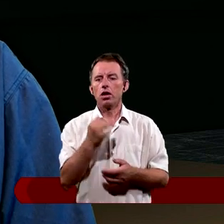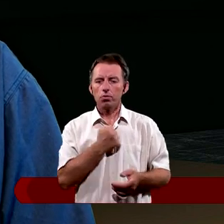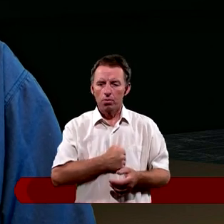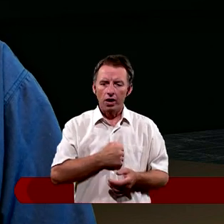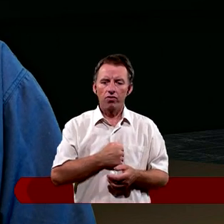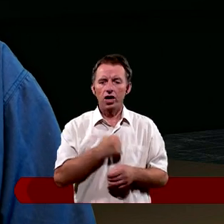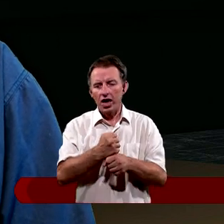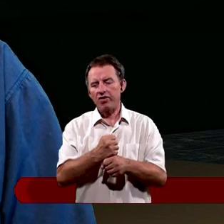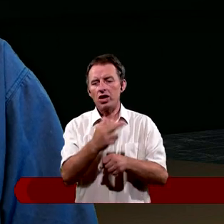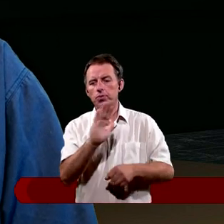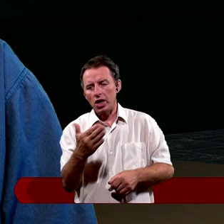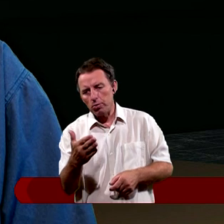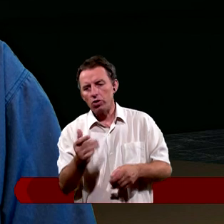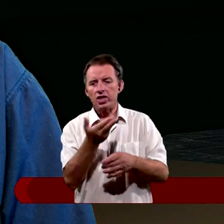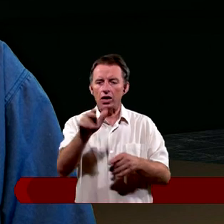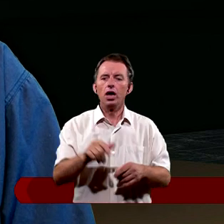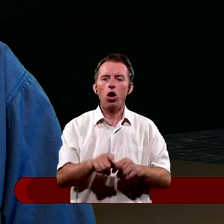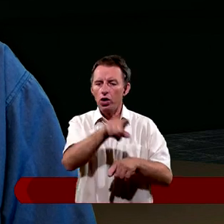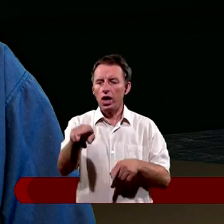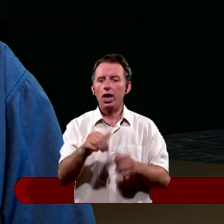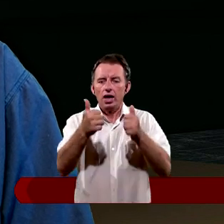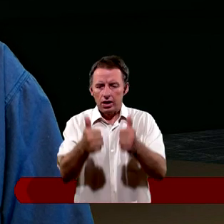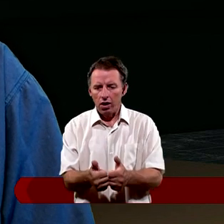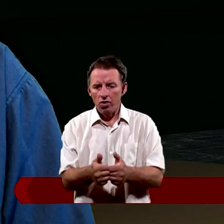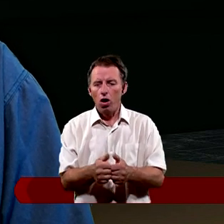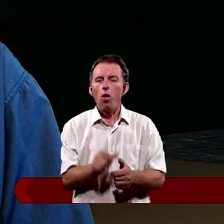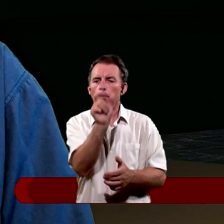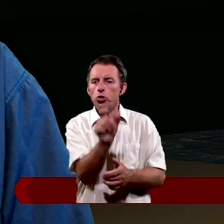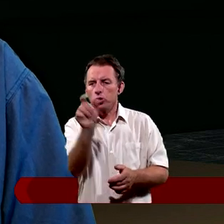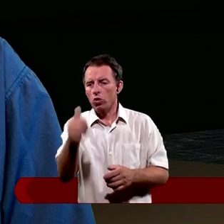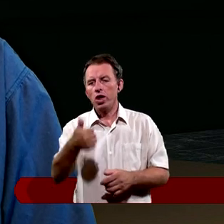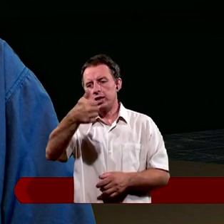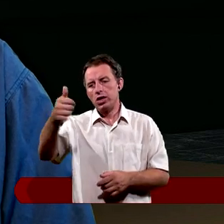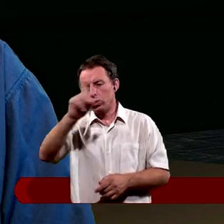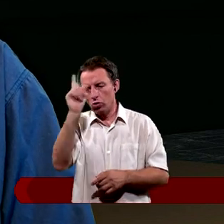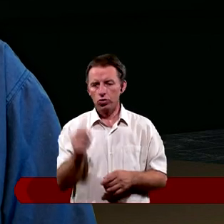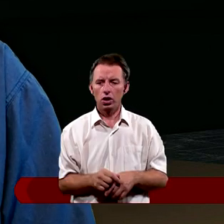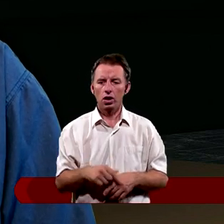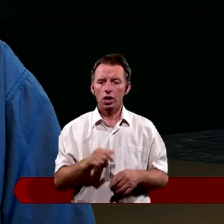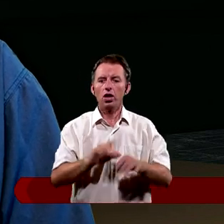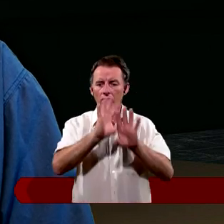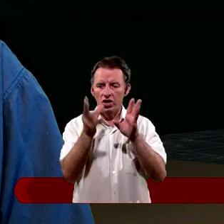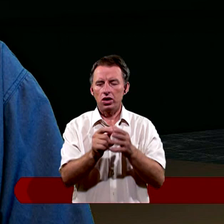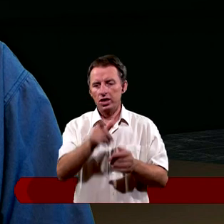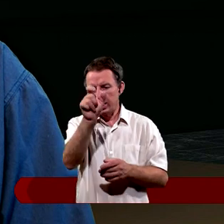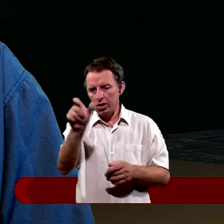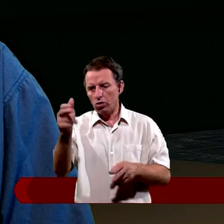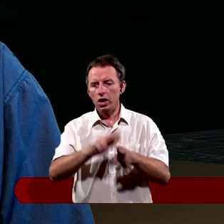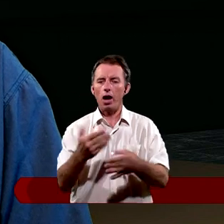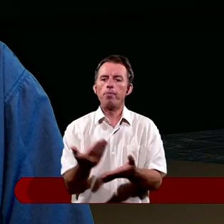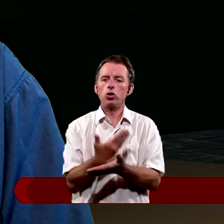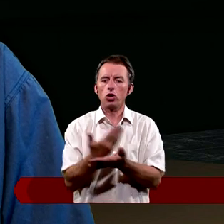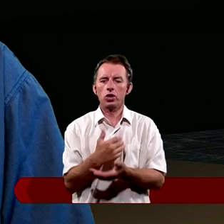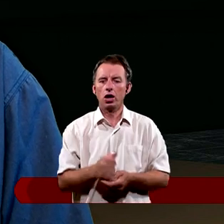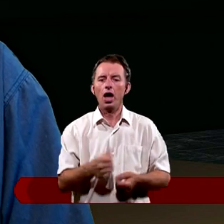martwych przedmiotów i tak dalej. Oni stanowią poszczególne jednostki i Bóg stworzył też jednostkę. Na